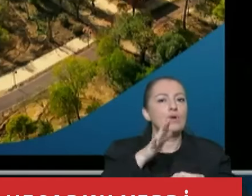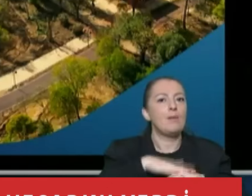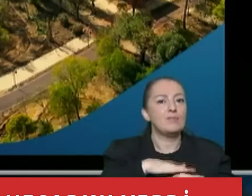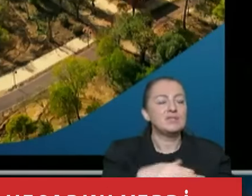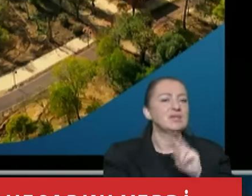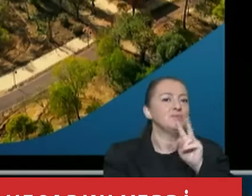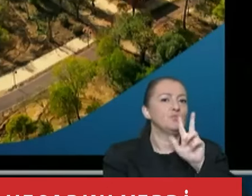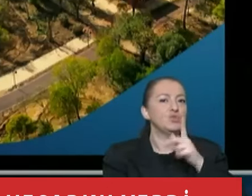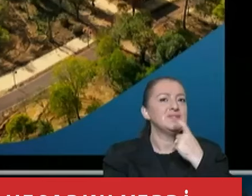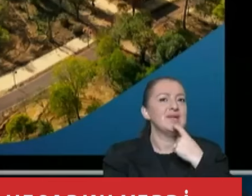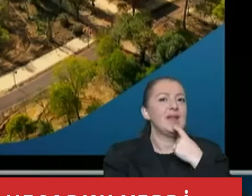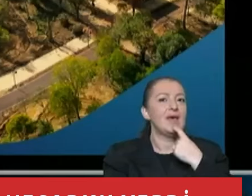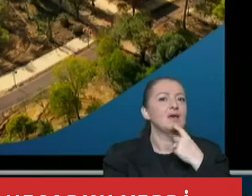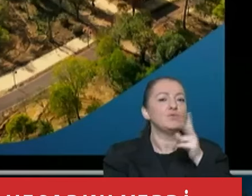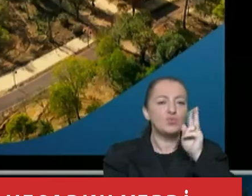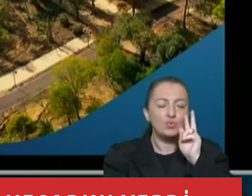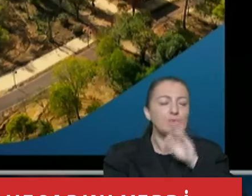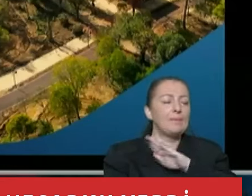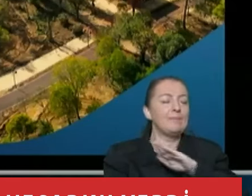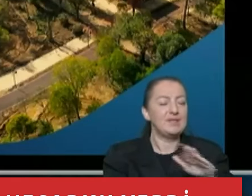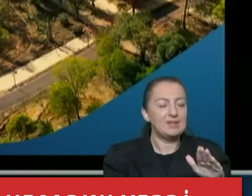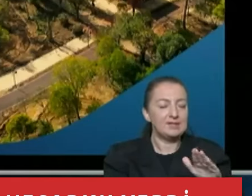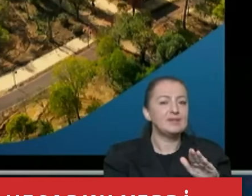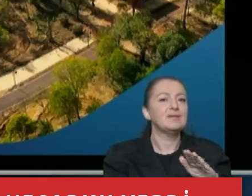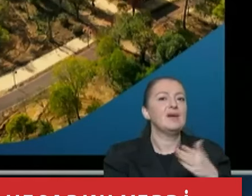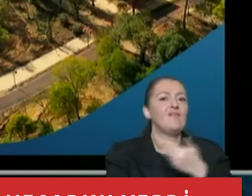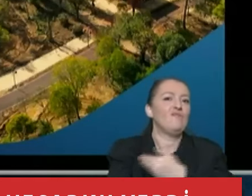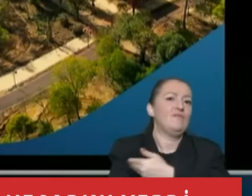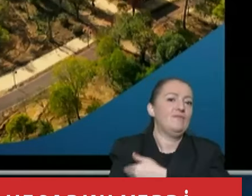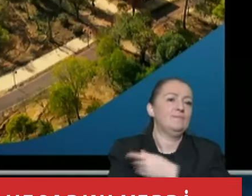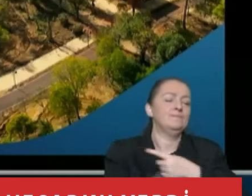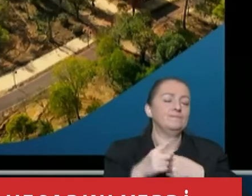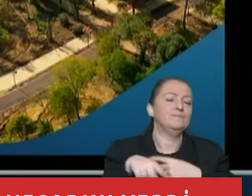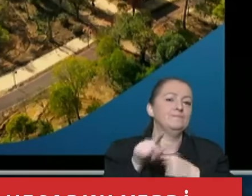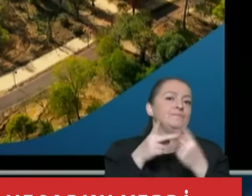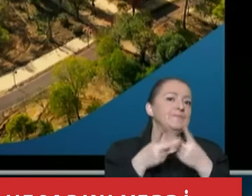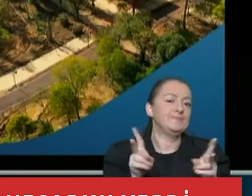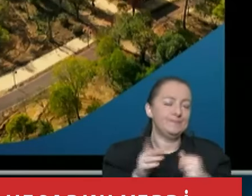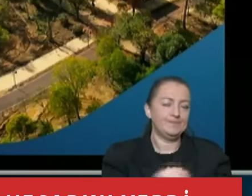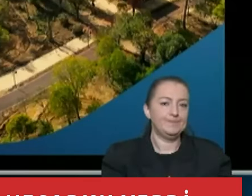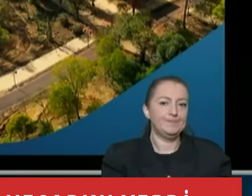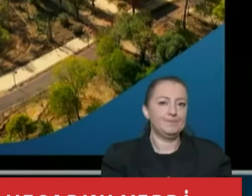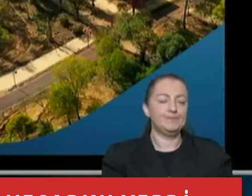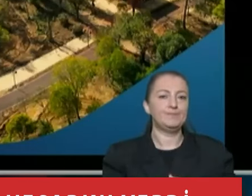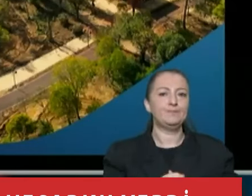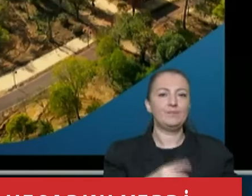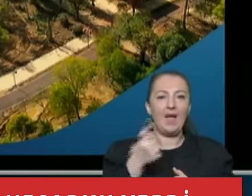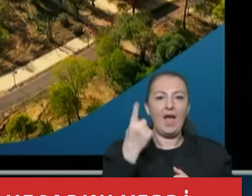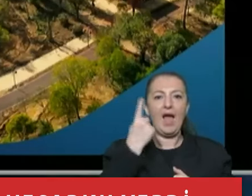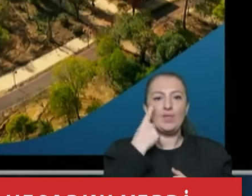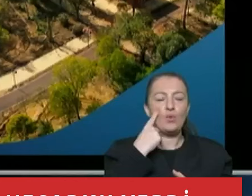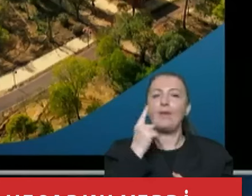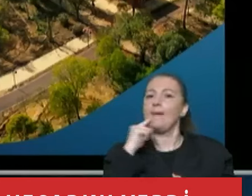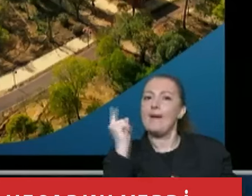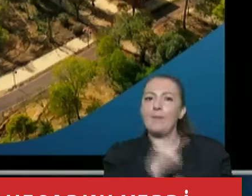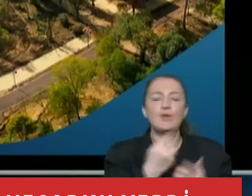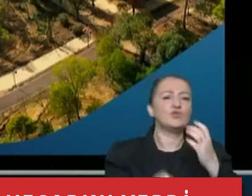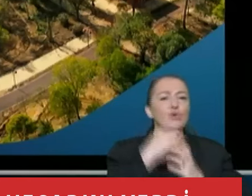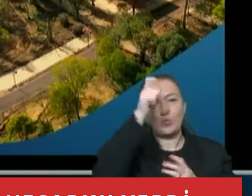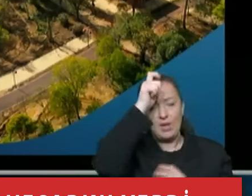2023 yılı sonu itibariyle tamamladık halkımızın hizmetine sunduk Atatürk'ün emriyle kurulan